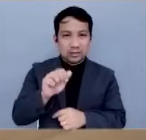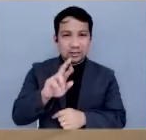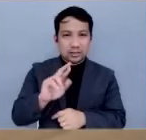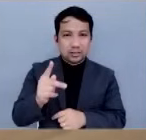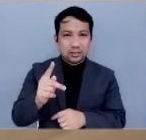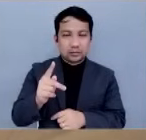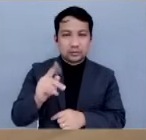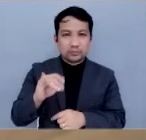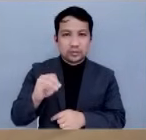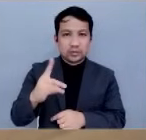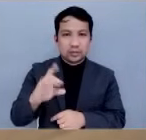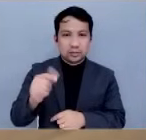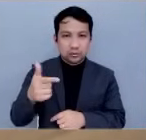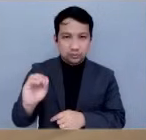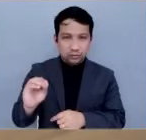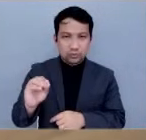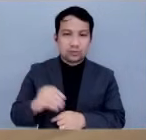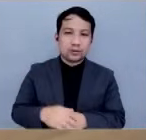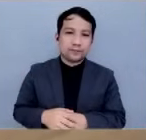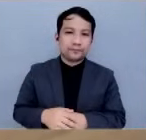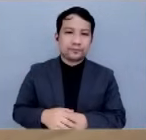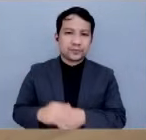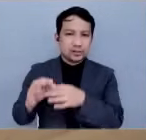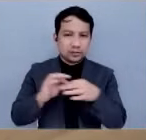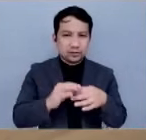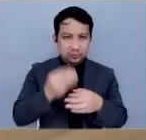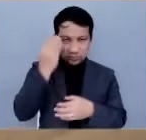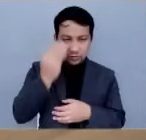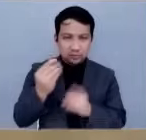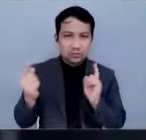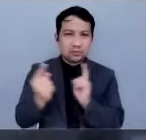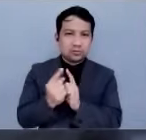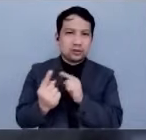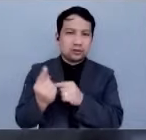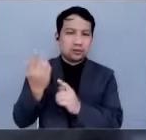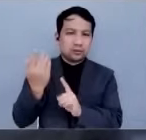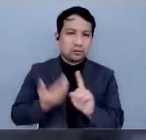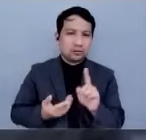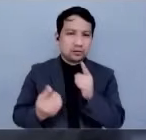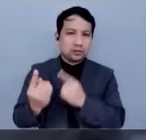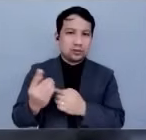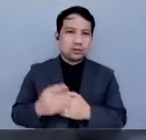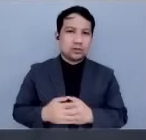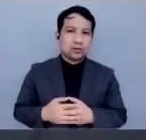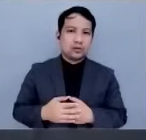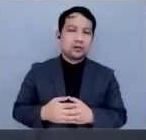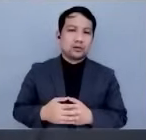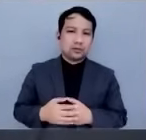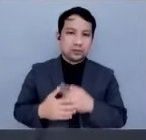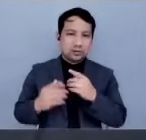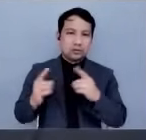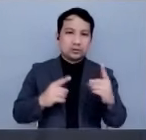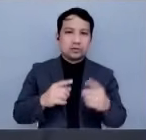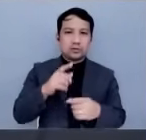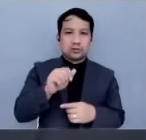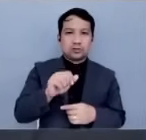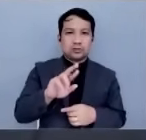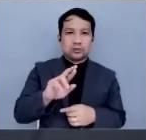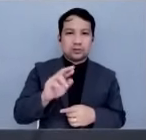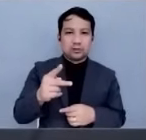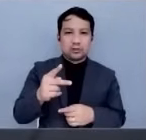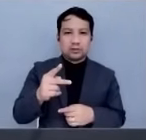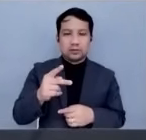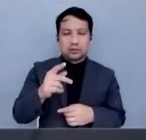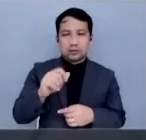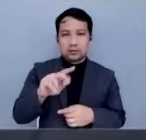Bulletin Publishing Corporation. Matagal na raw silang magkakilala. Yes, that would be Mr. Art Samaniego. Actually, nakilala ko si